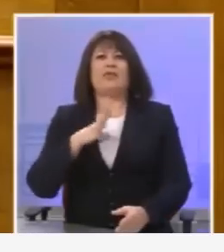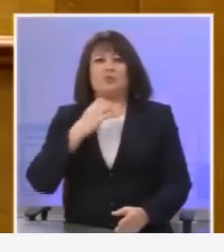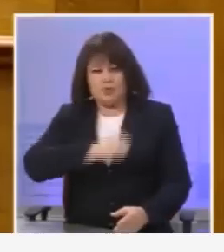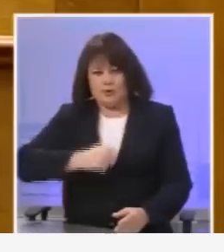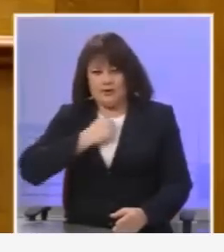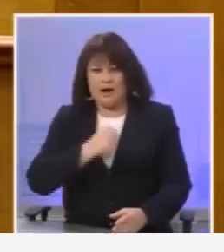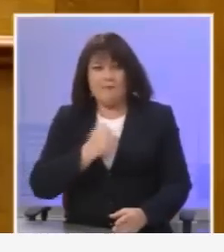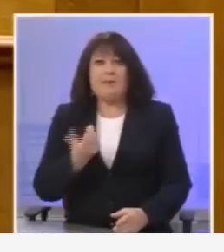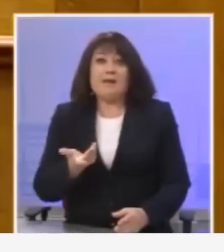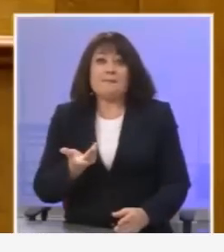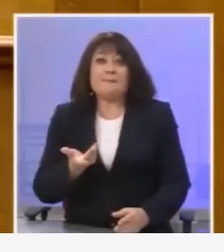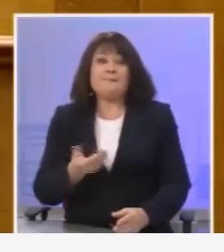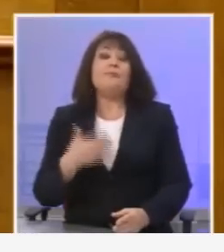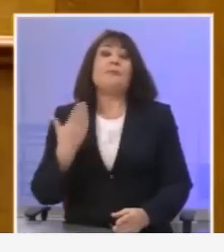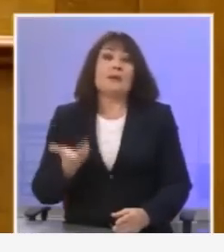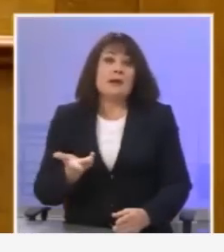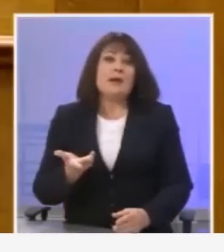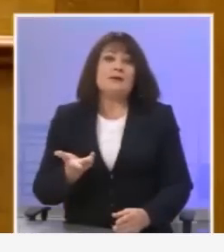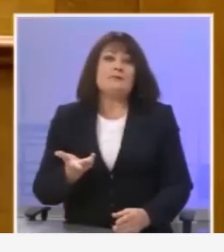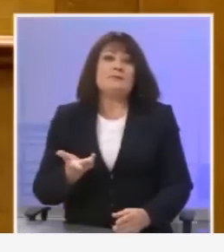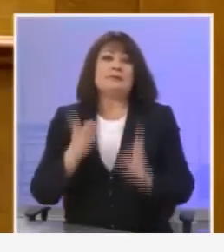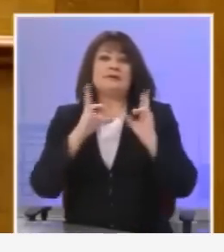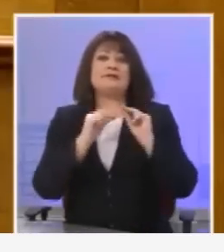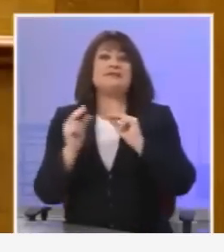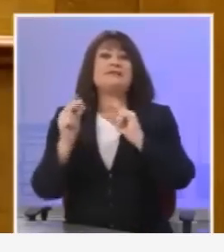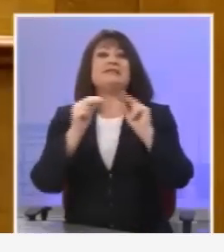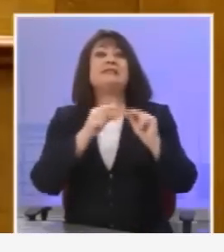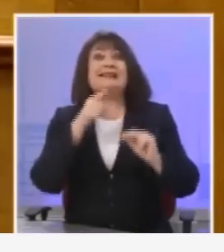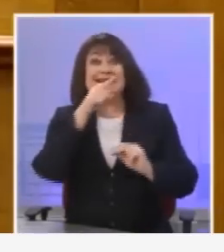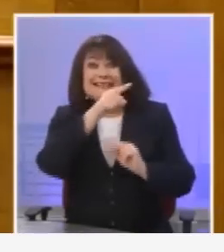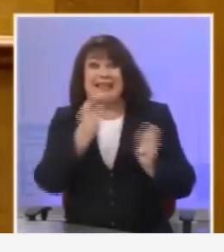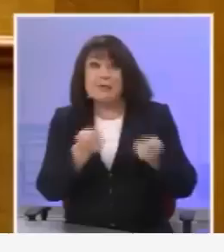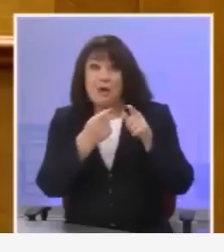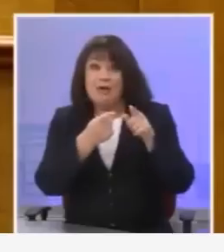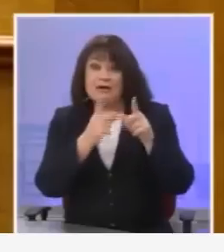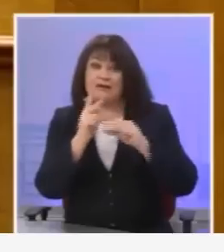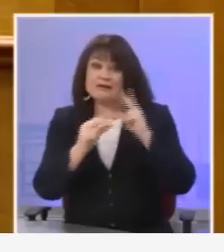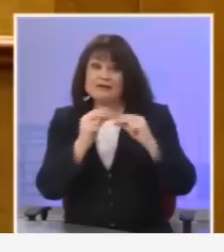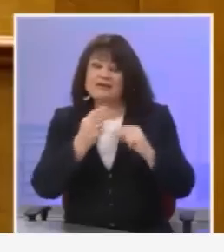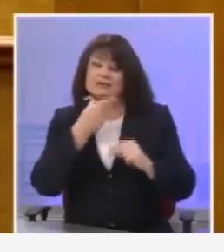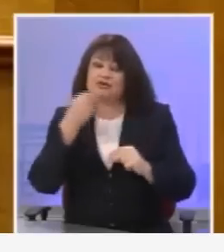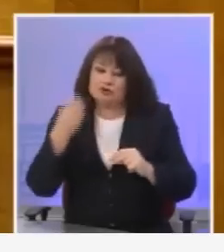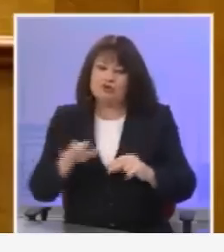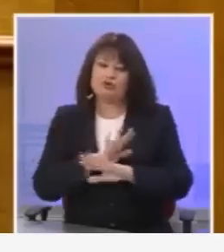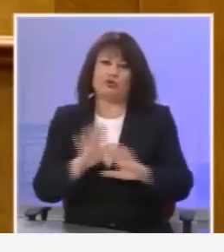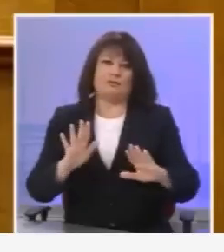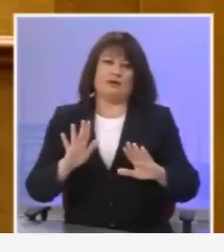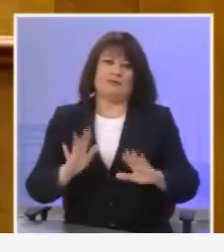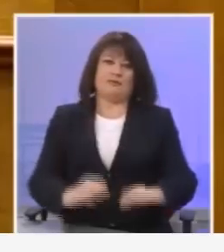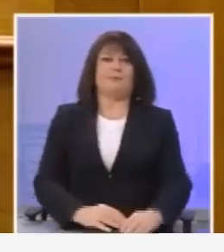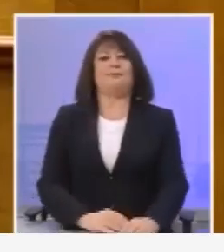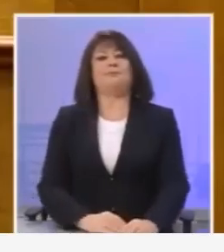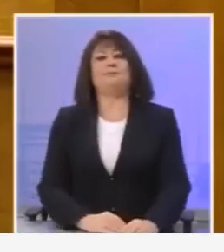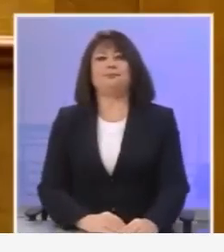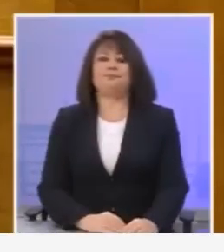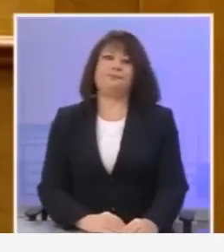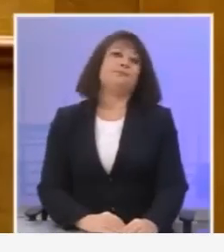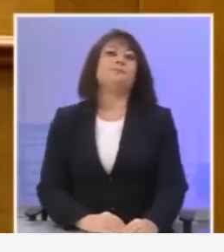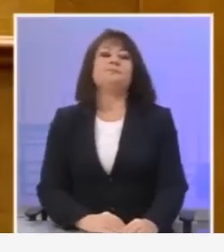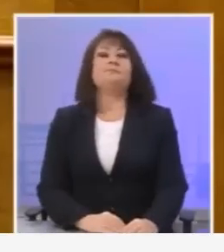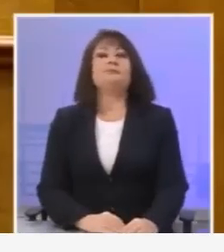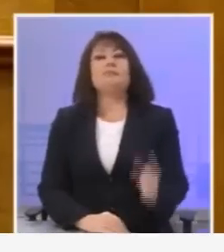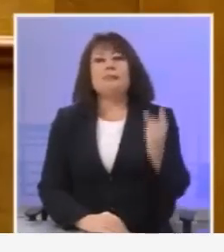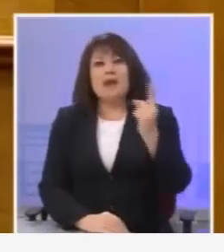δράμα, όσο και για το επίπεδο της συζήτησης που διεξάγεται σε επίπεδο κορυφής, όπου